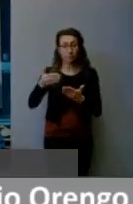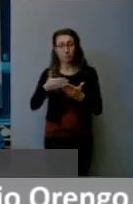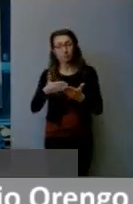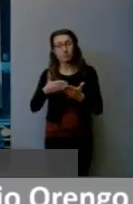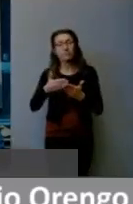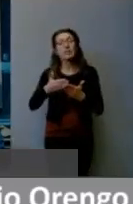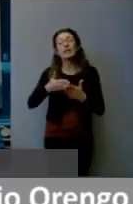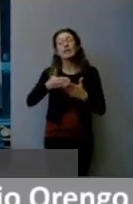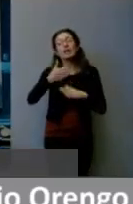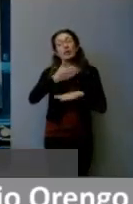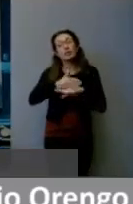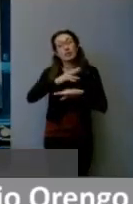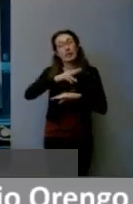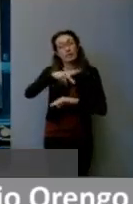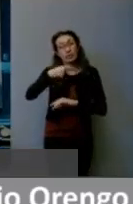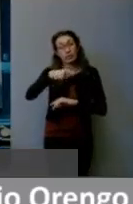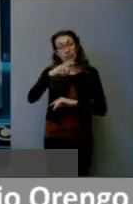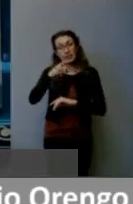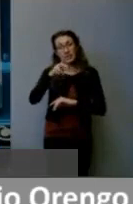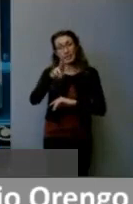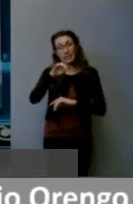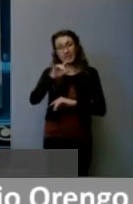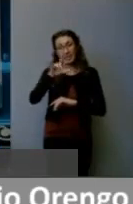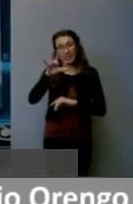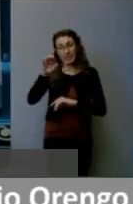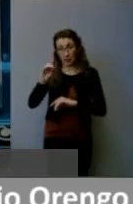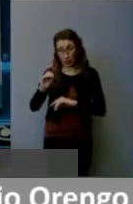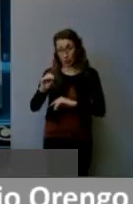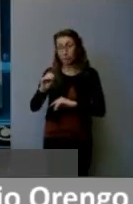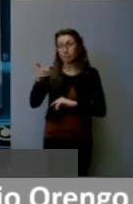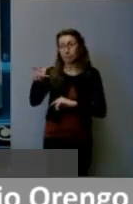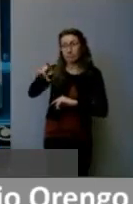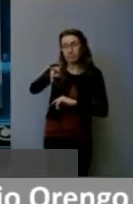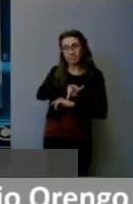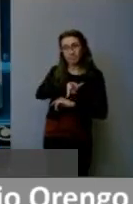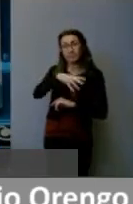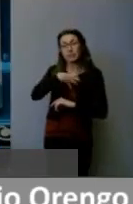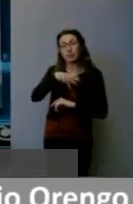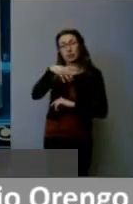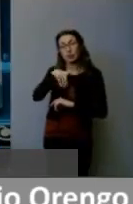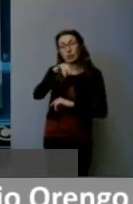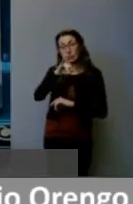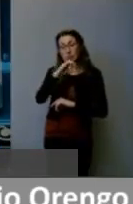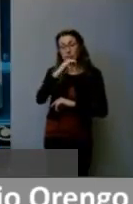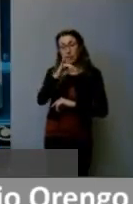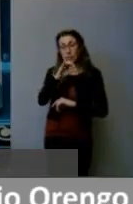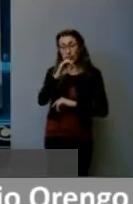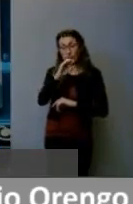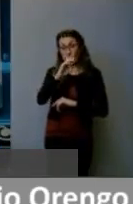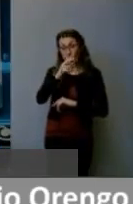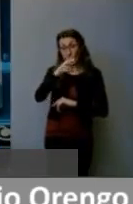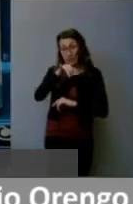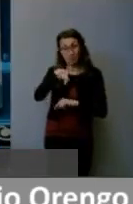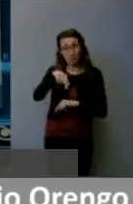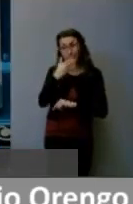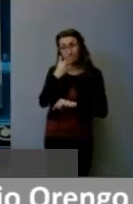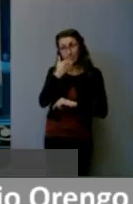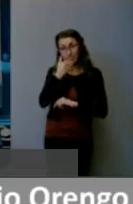consigliere Grillo e rivolta all'assessore Picciocchi, risponde per delega l'assessore Campora,